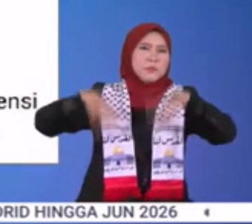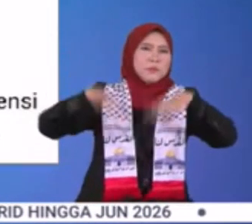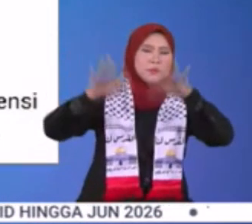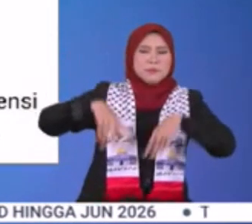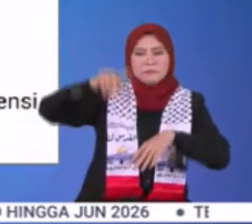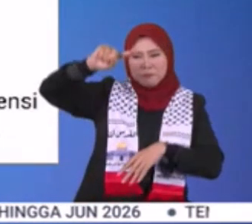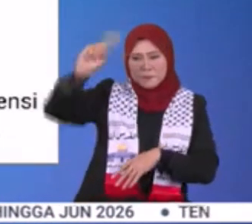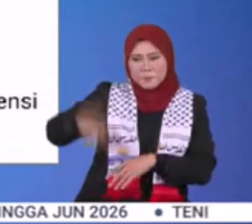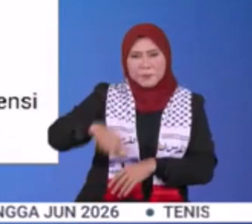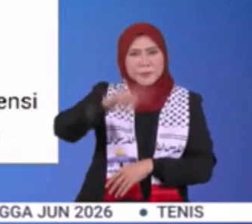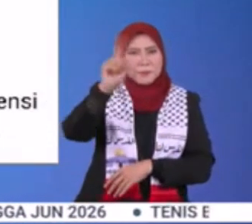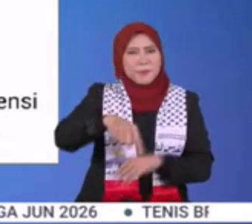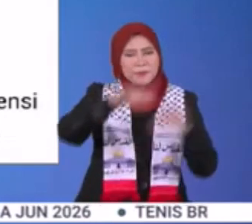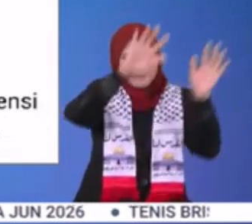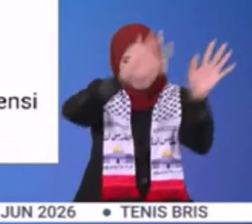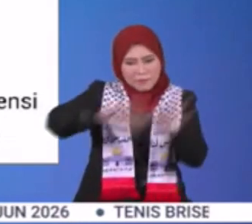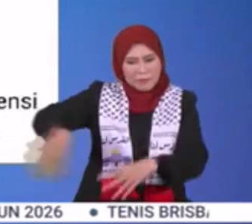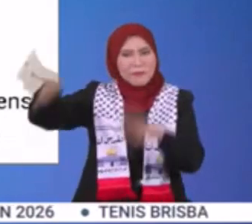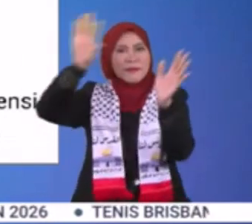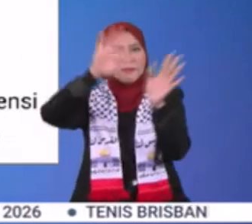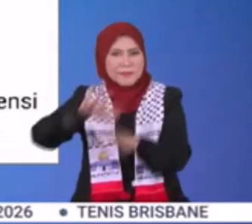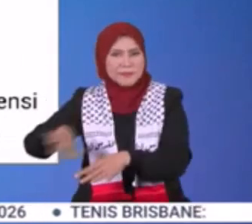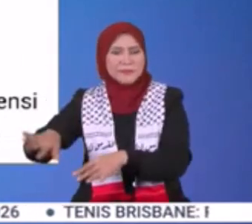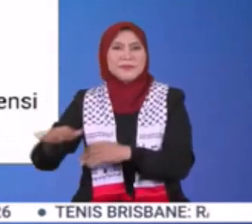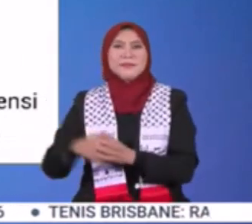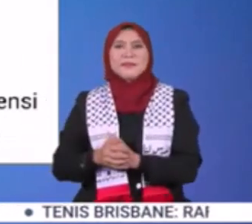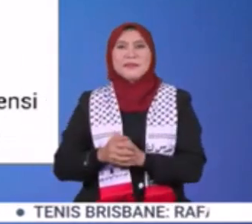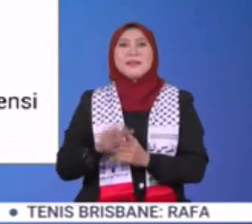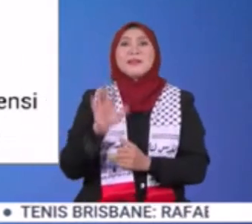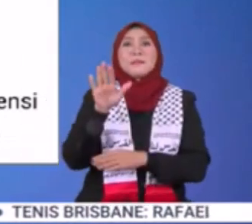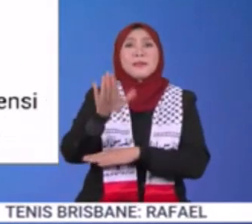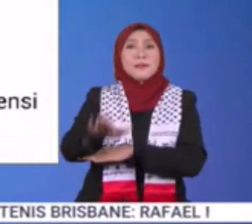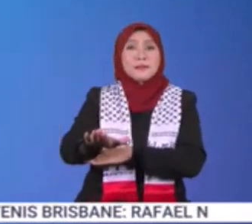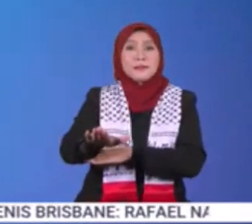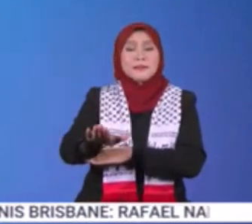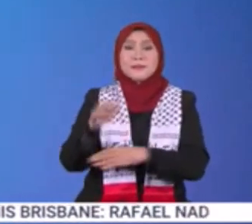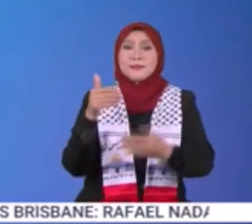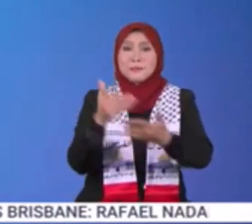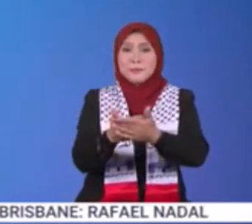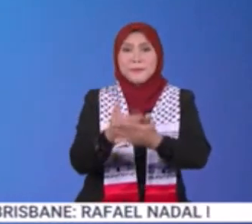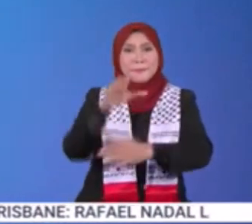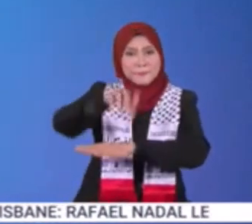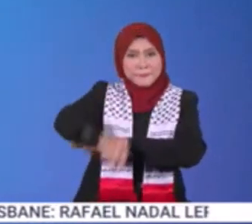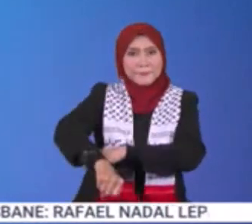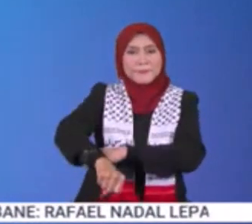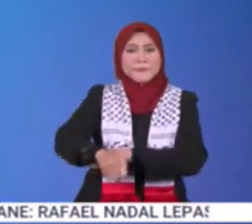beserta hujan lebat dan angin kencang berpotensi berlaku pada sebelah petang hingga ke malam